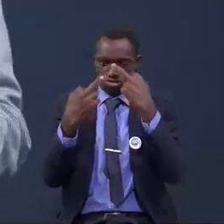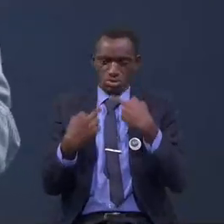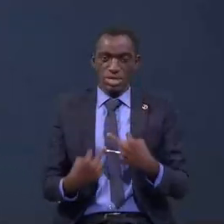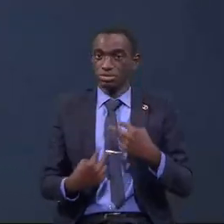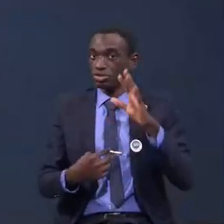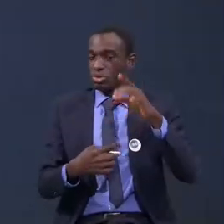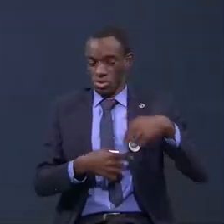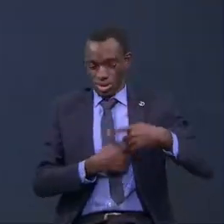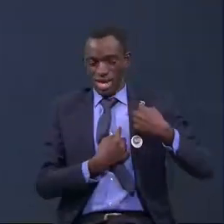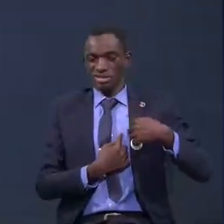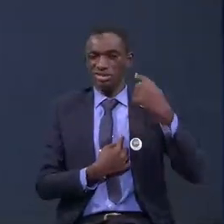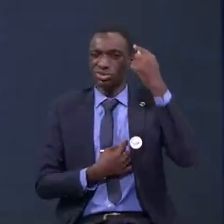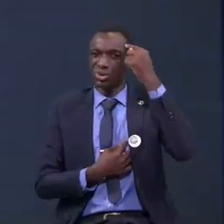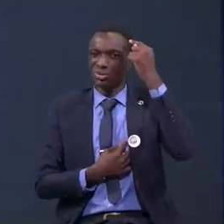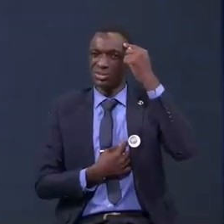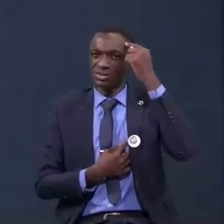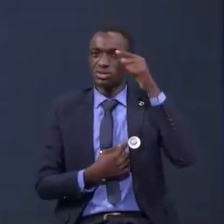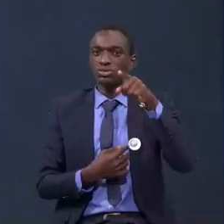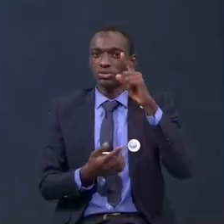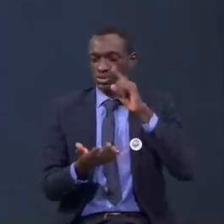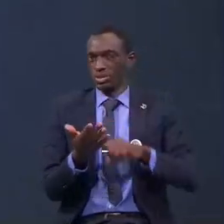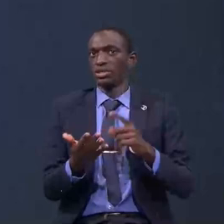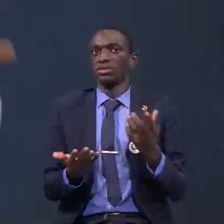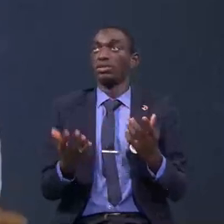tu regardes les pensées de ton cœur.